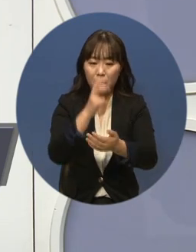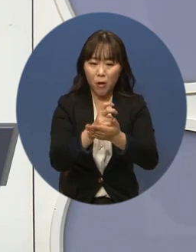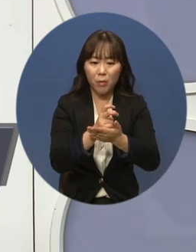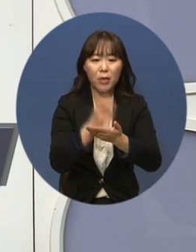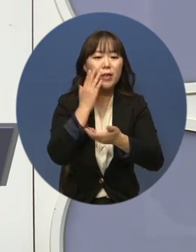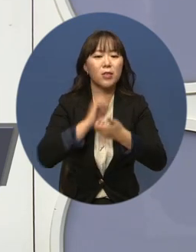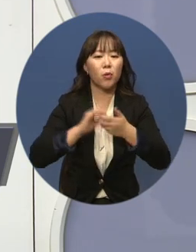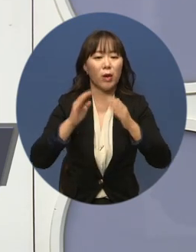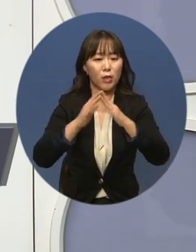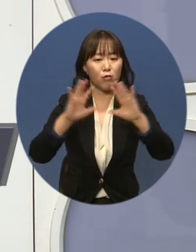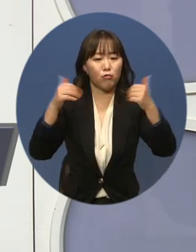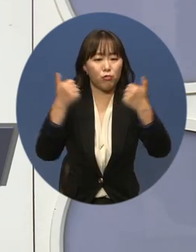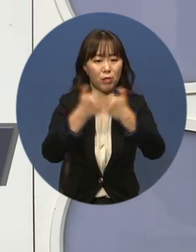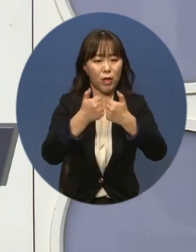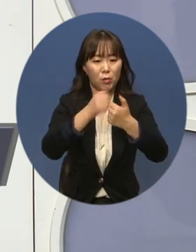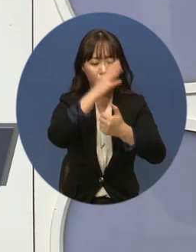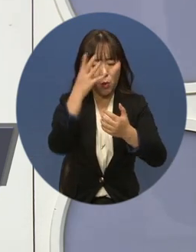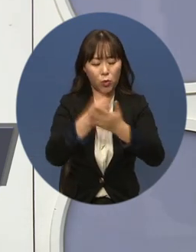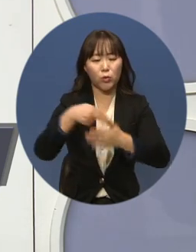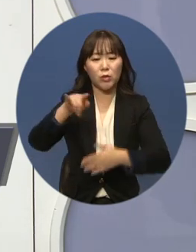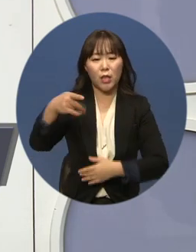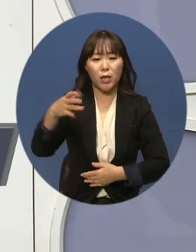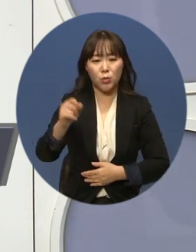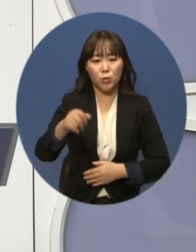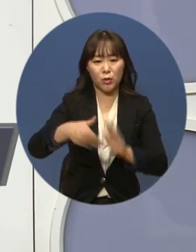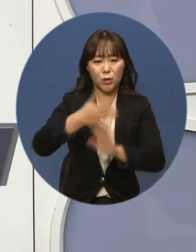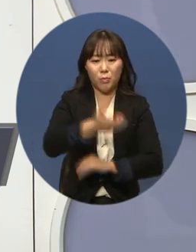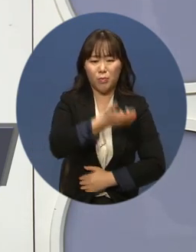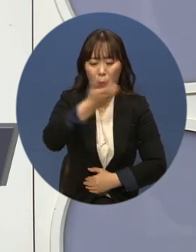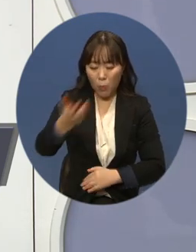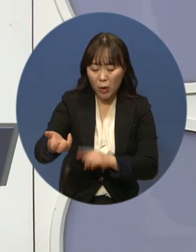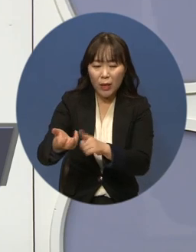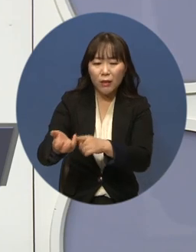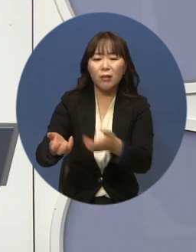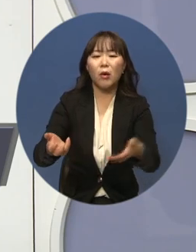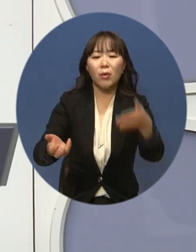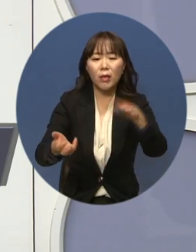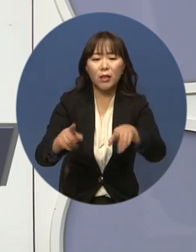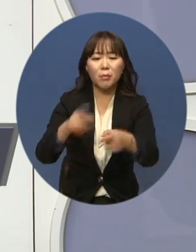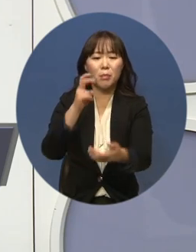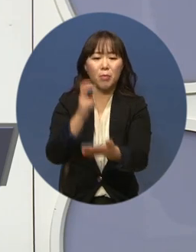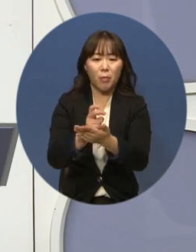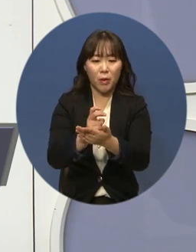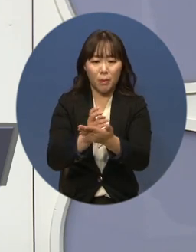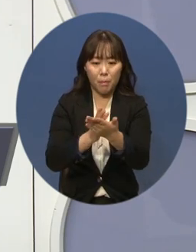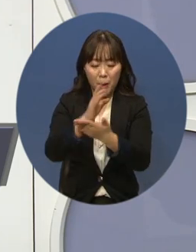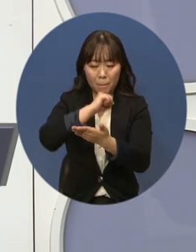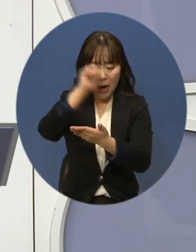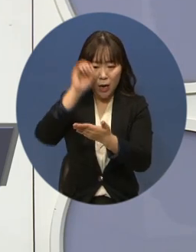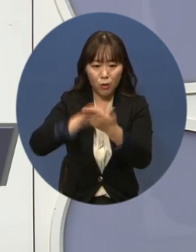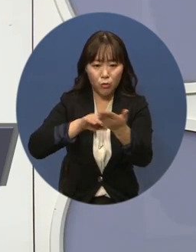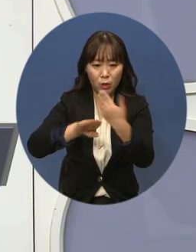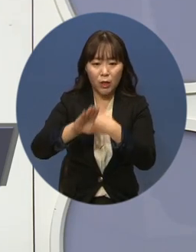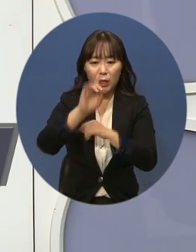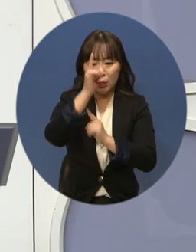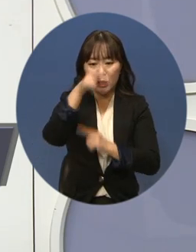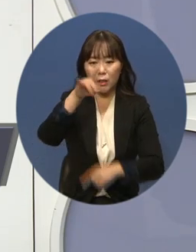청와대 국회까지를 세종시로 옮기는 거였는데 그 이후에 그 법이 특별법이 통과된 이후에